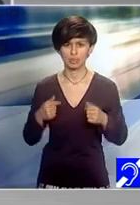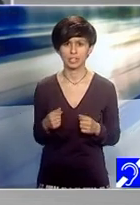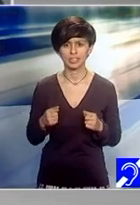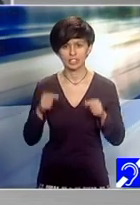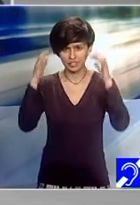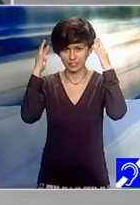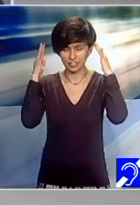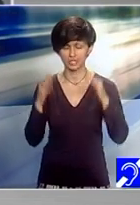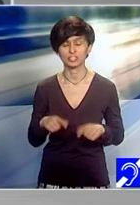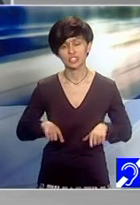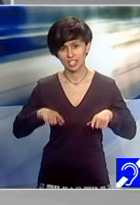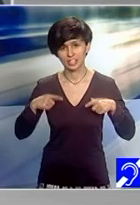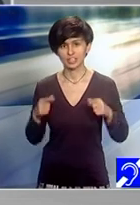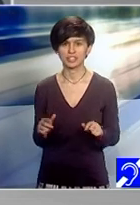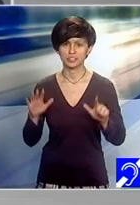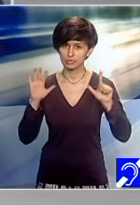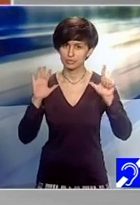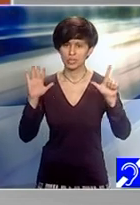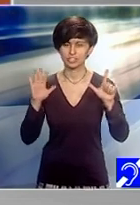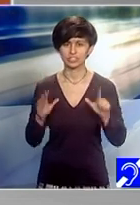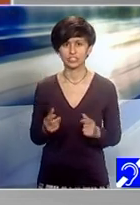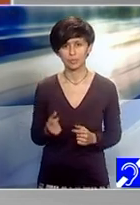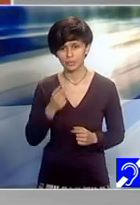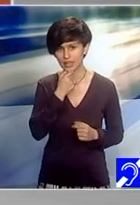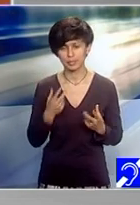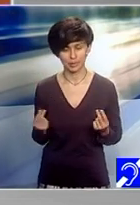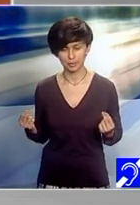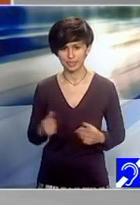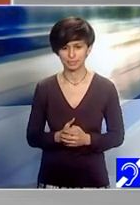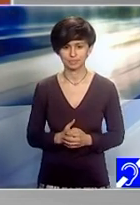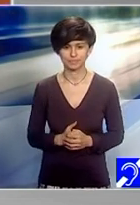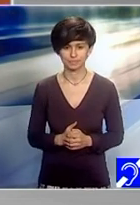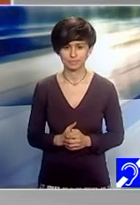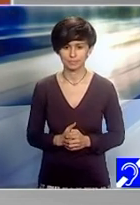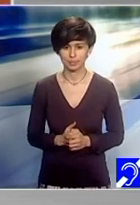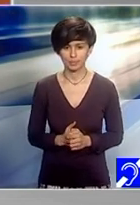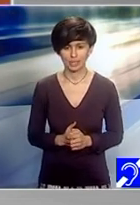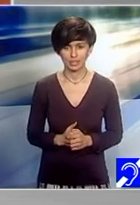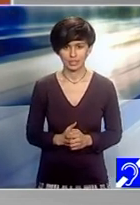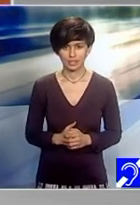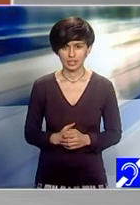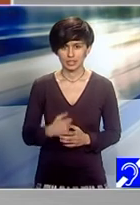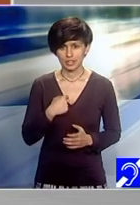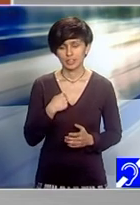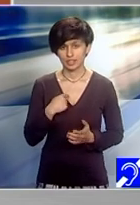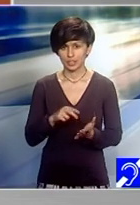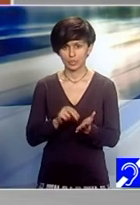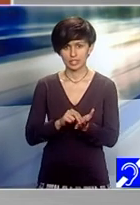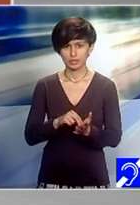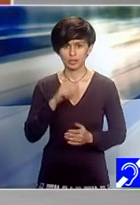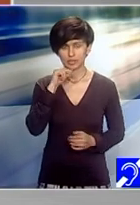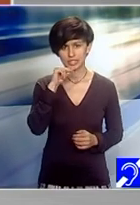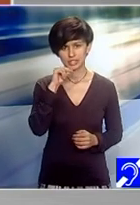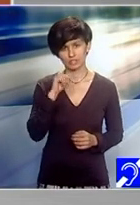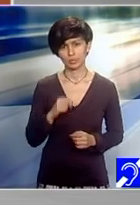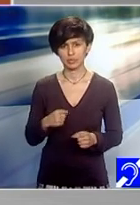ușor peste greutăți. Da. Gândindu-ne că numai așa putem să trăim mai mult, peste și reușim. Eu îți propun să vorbim mai întâi despre